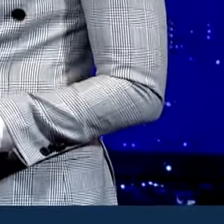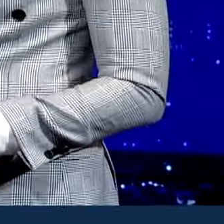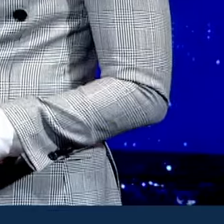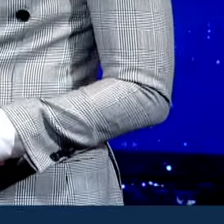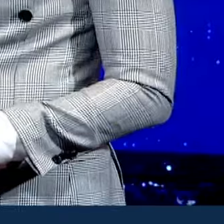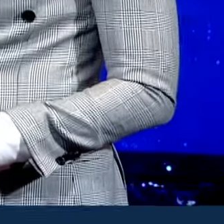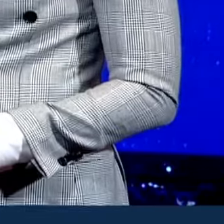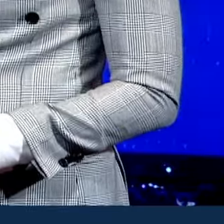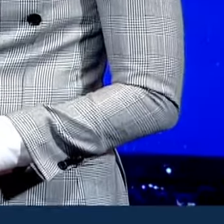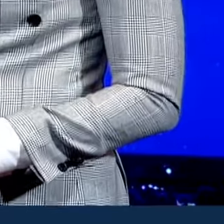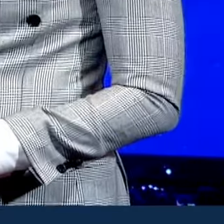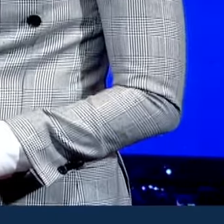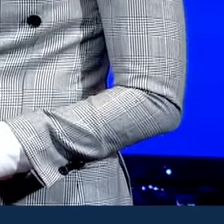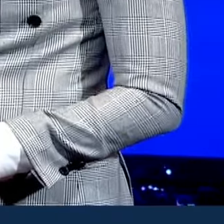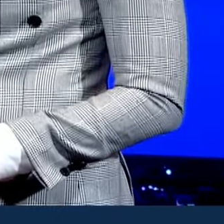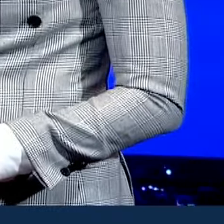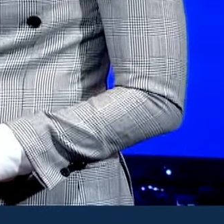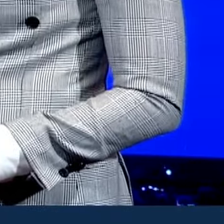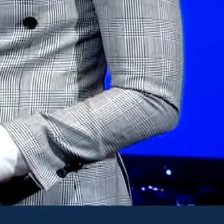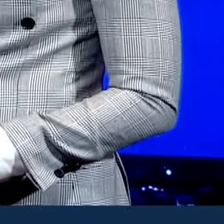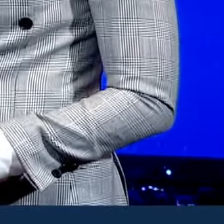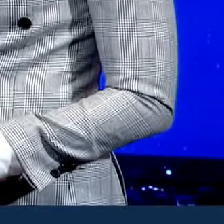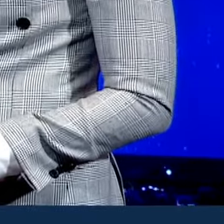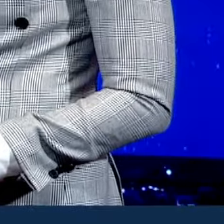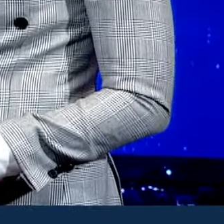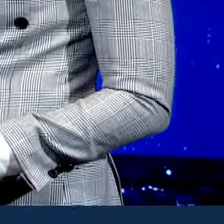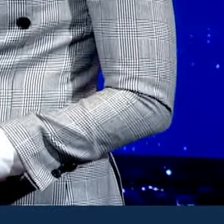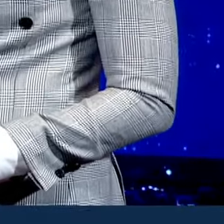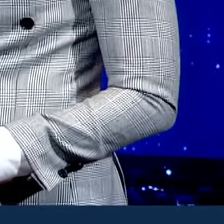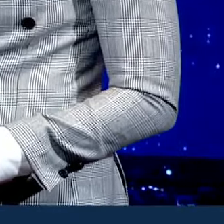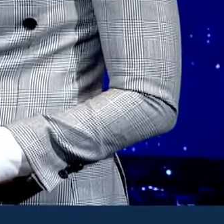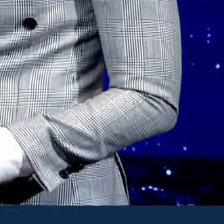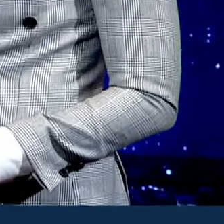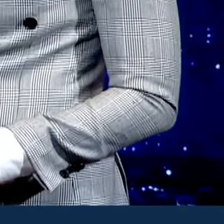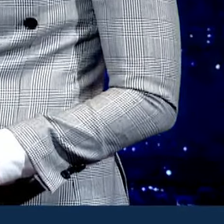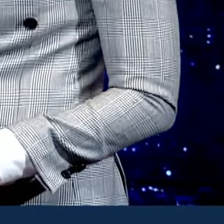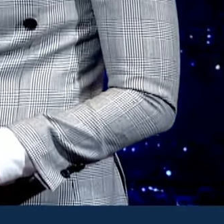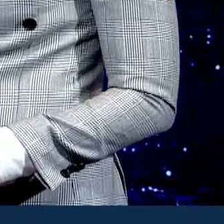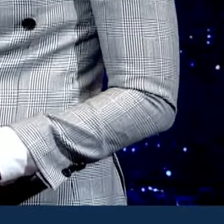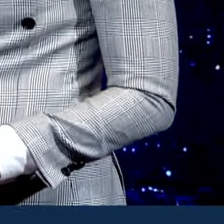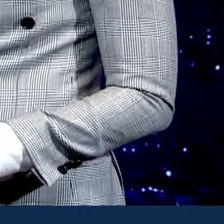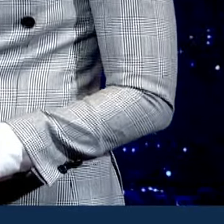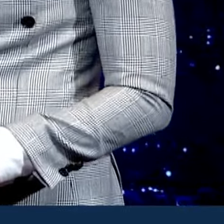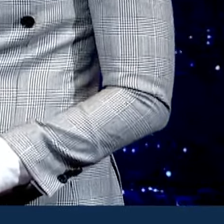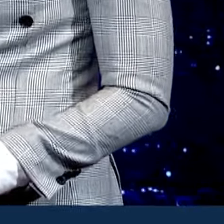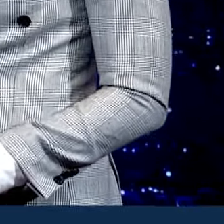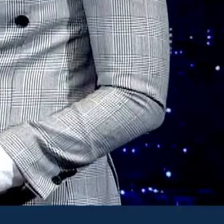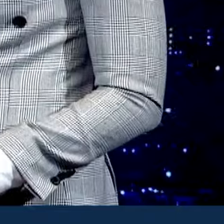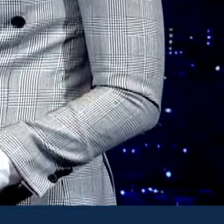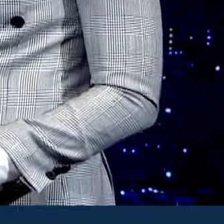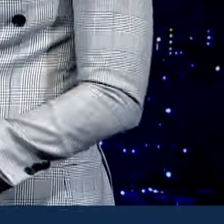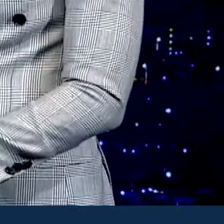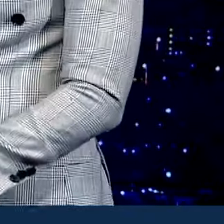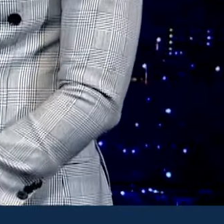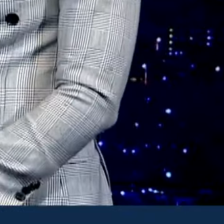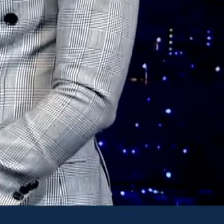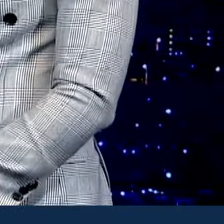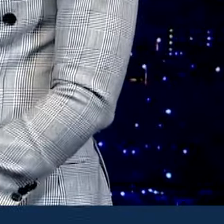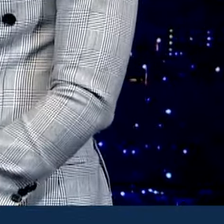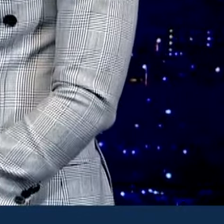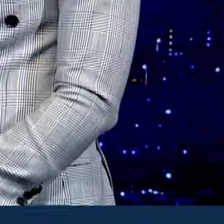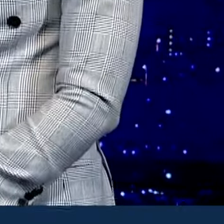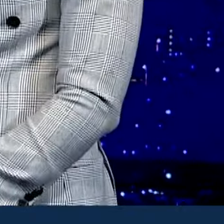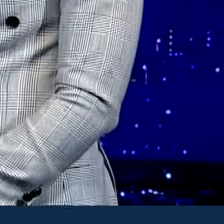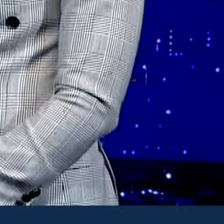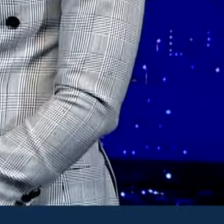byose wabibonyemo. Hanyuma Davis D, turaza kugaruka kuri concert uri mutegura, ariko nyine tuba dufite umwanya muto, ariko abantu baba bakeneye